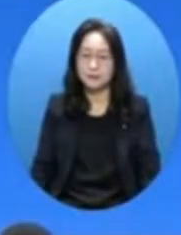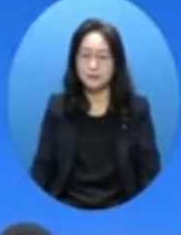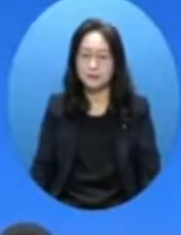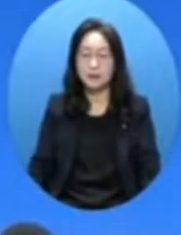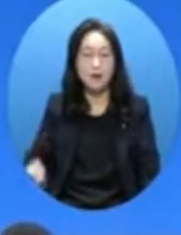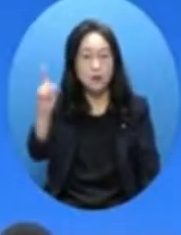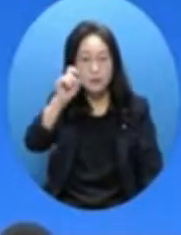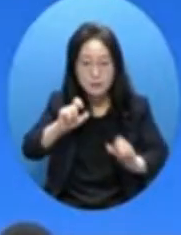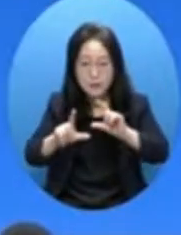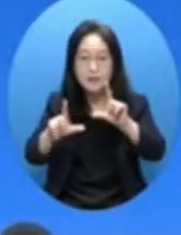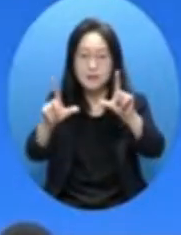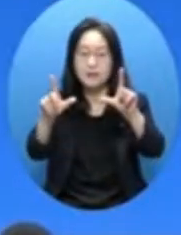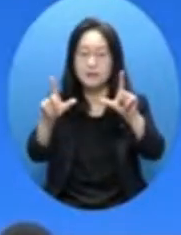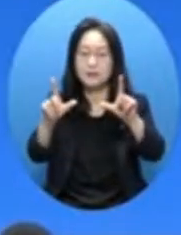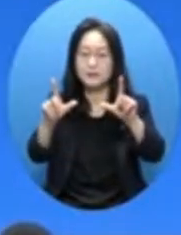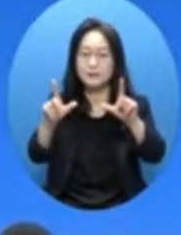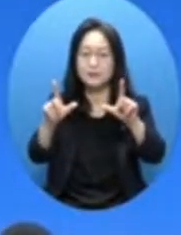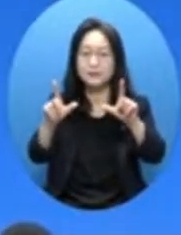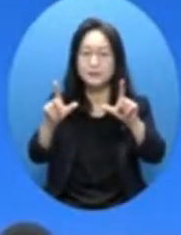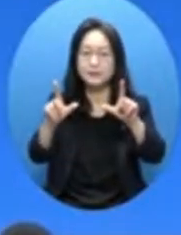어느 날